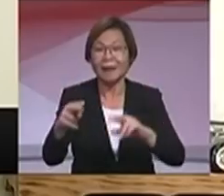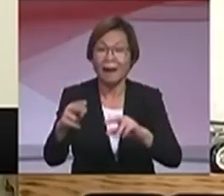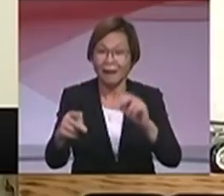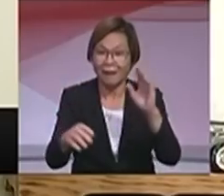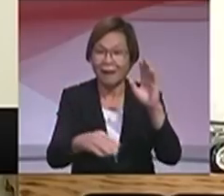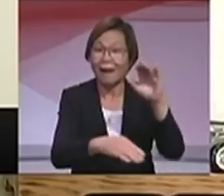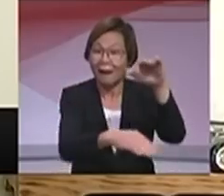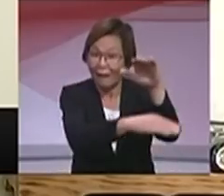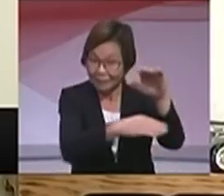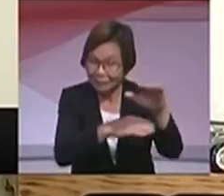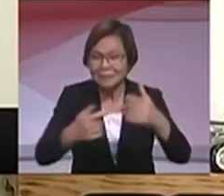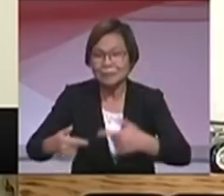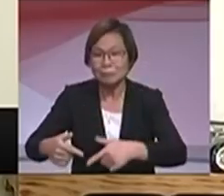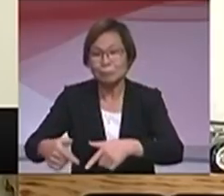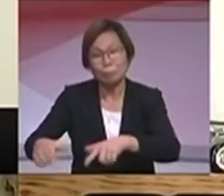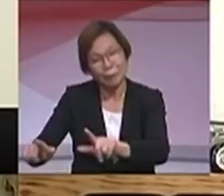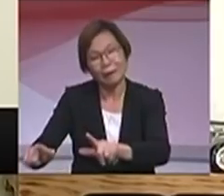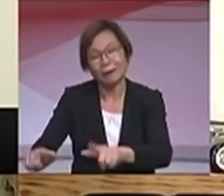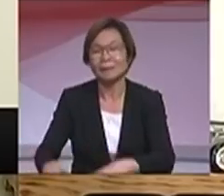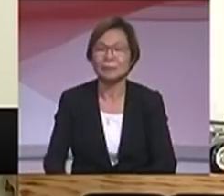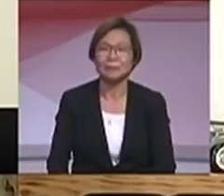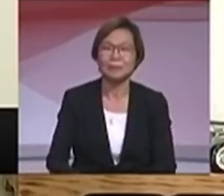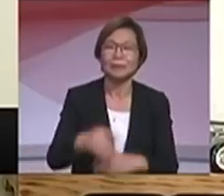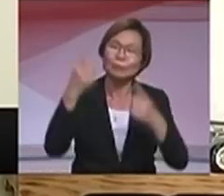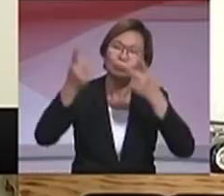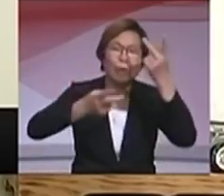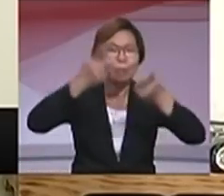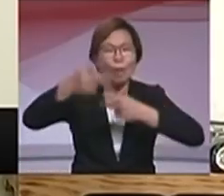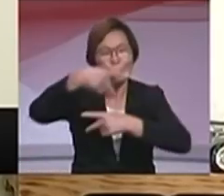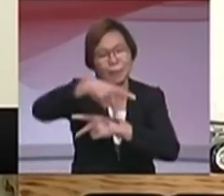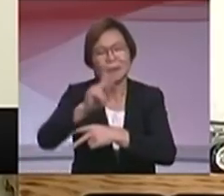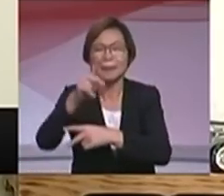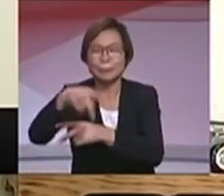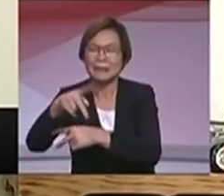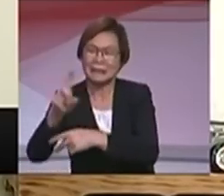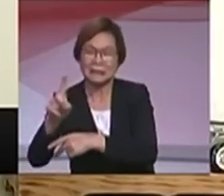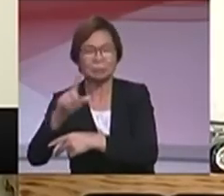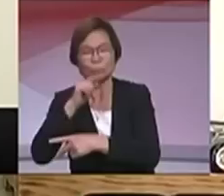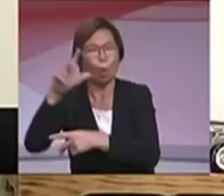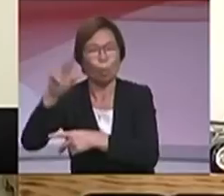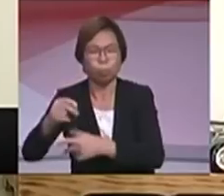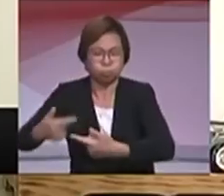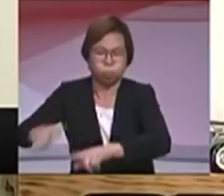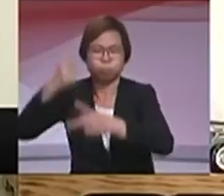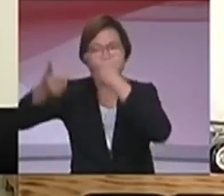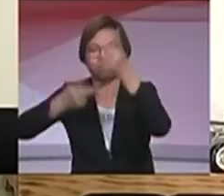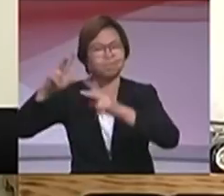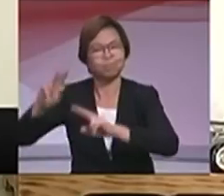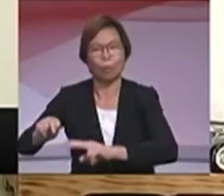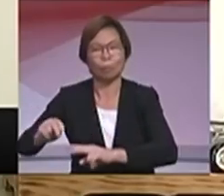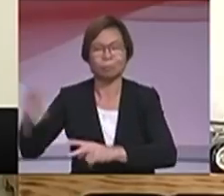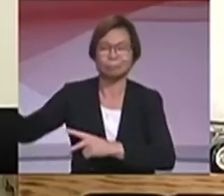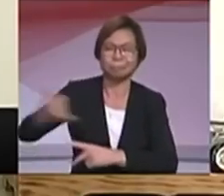Jadi aktiviti ziarah di kawasan PKPD adalah tidak dibenarkan sama sekali.